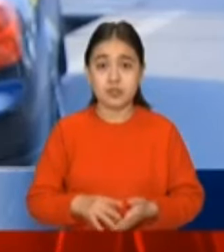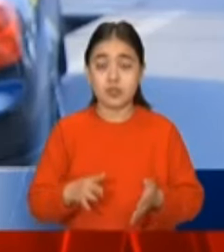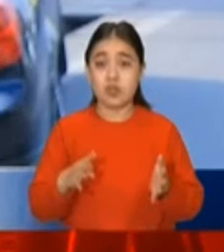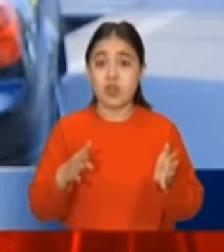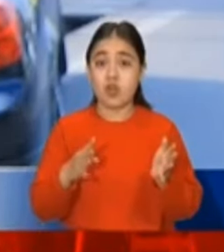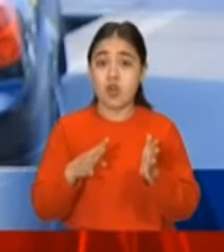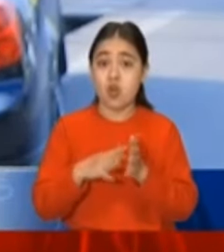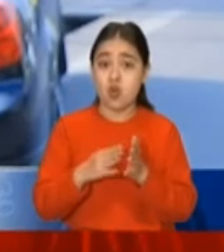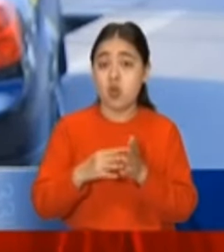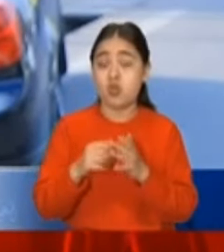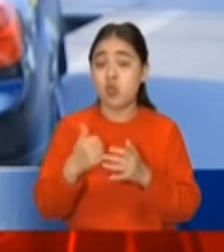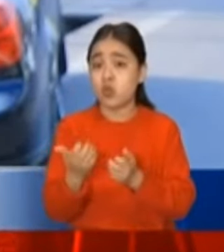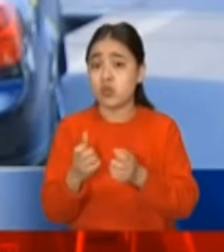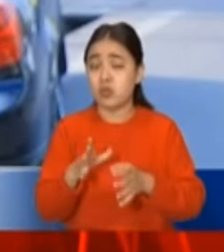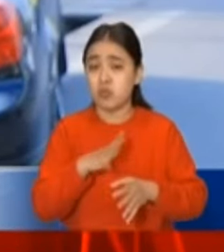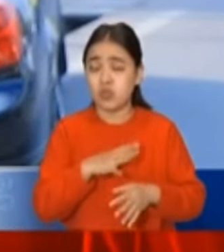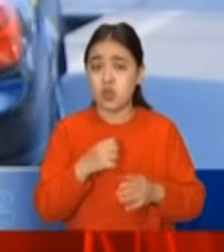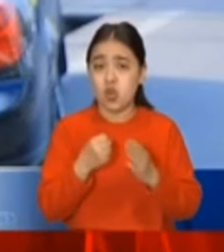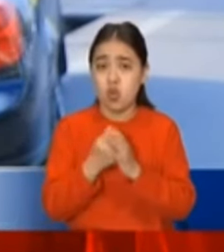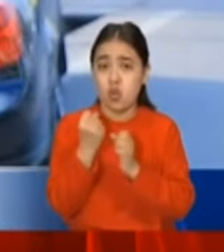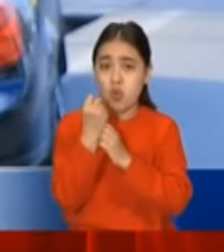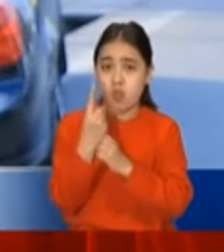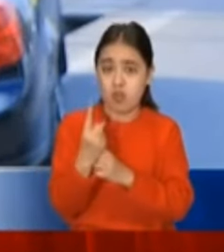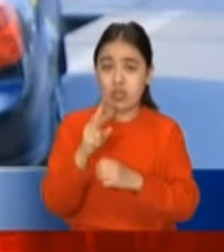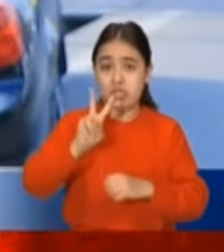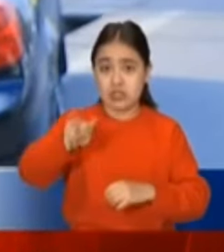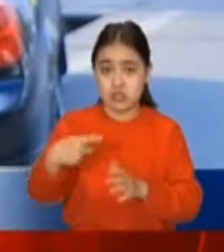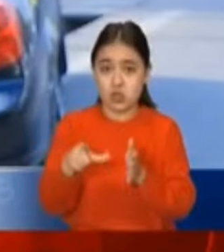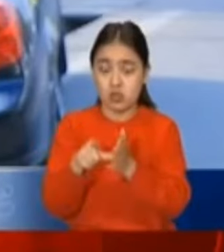9'da oldum öşüne, saat 11 geç ölünge, 2 saatke.